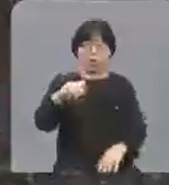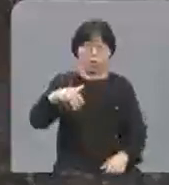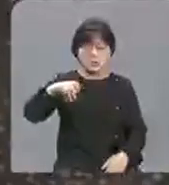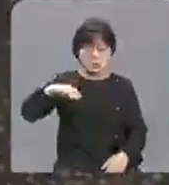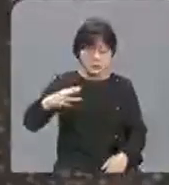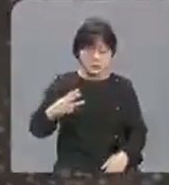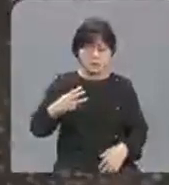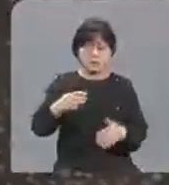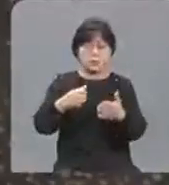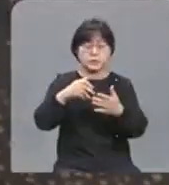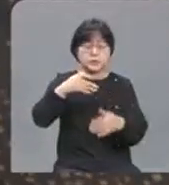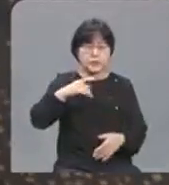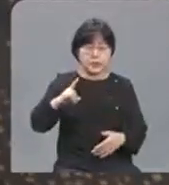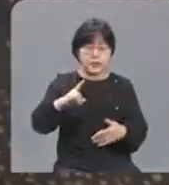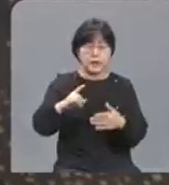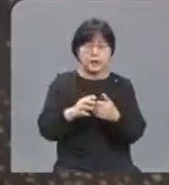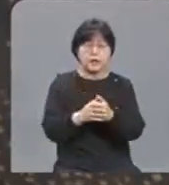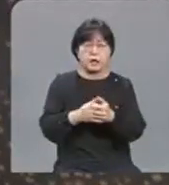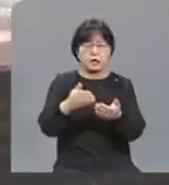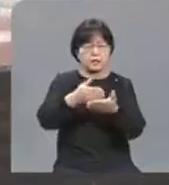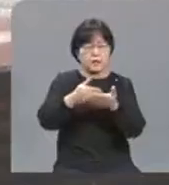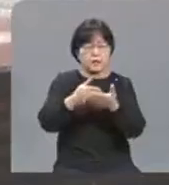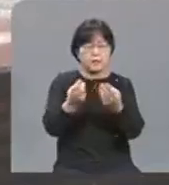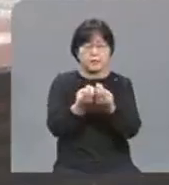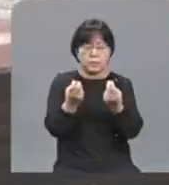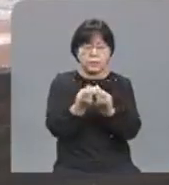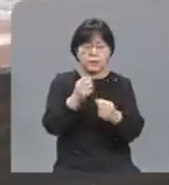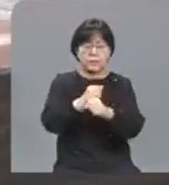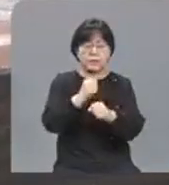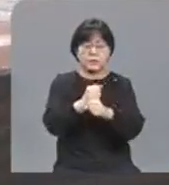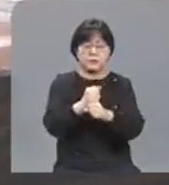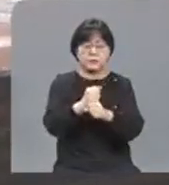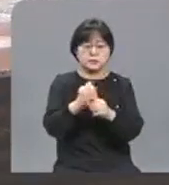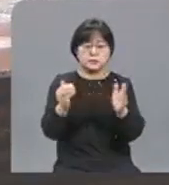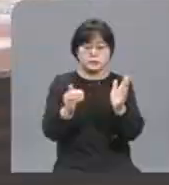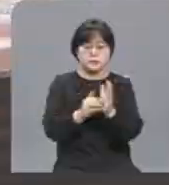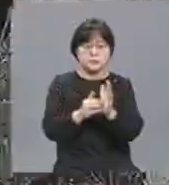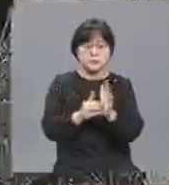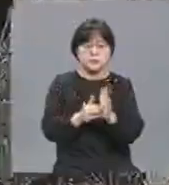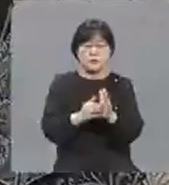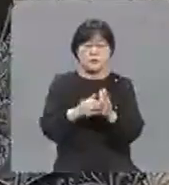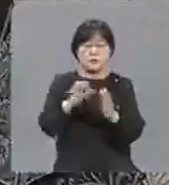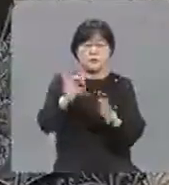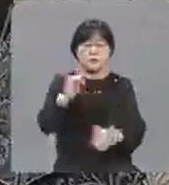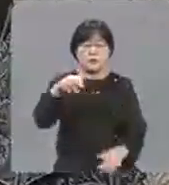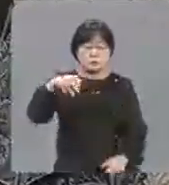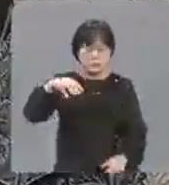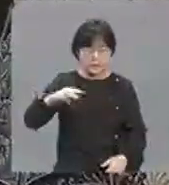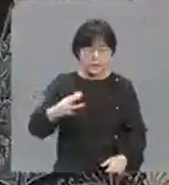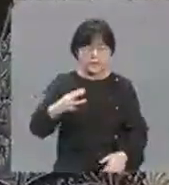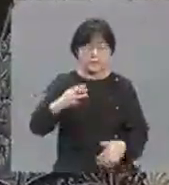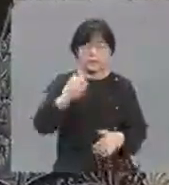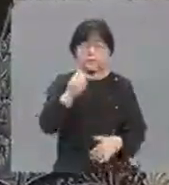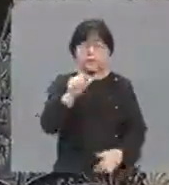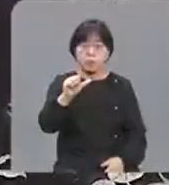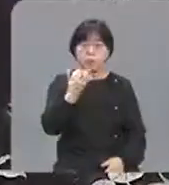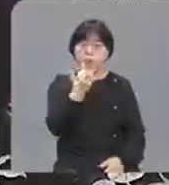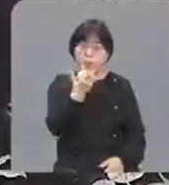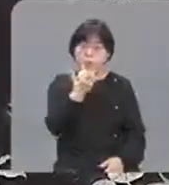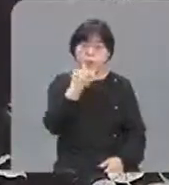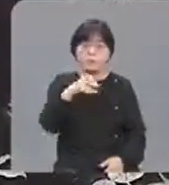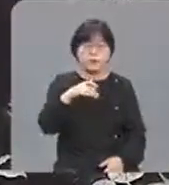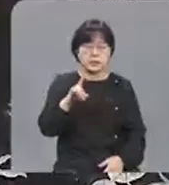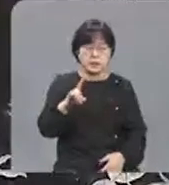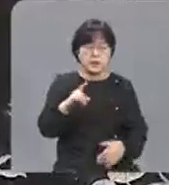자기로 문양을 넣는 건칠 기법으로 만들어진 작품입니다 오칠 바탕에 오세계 자개로 섬세하게